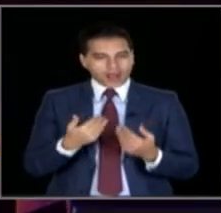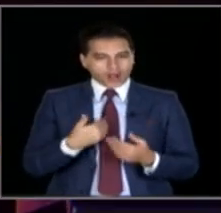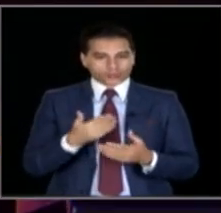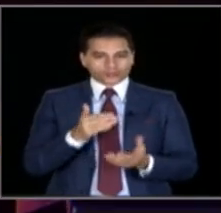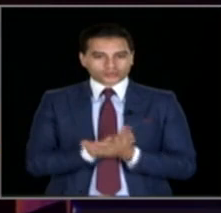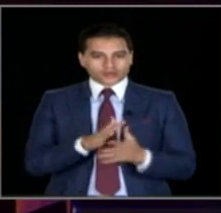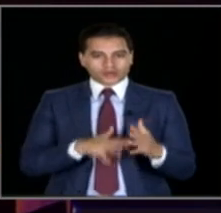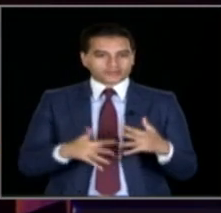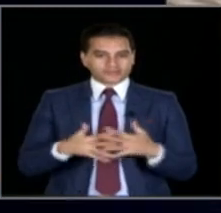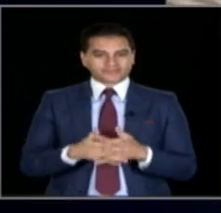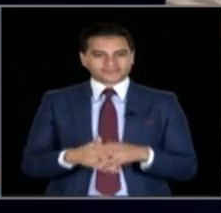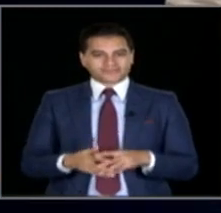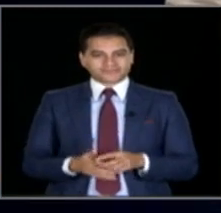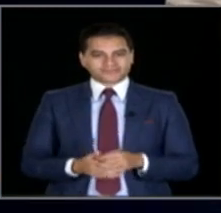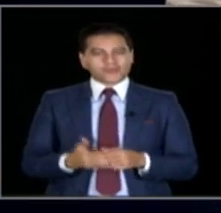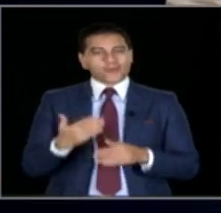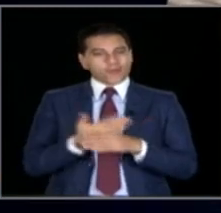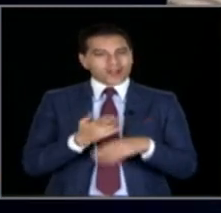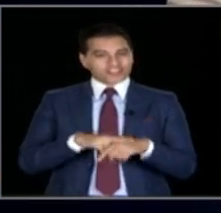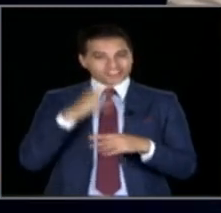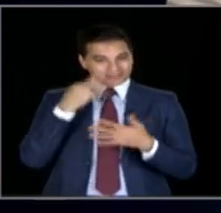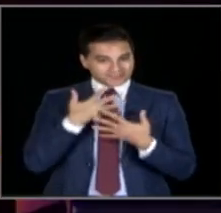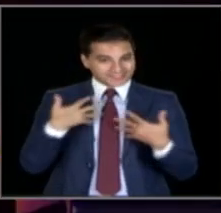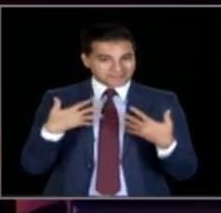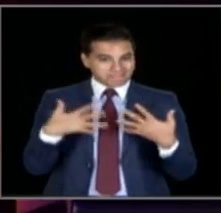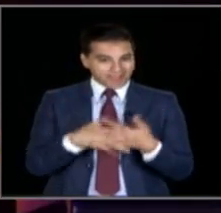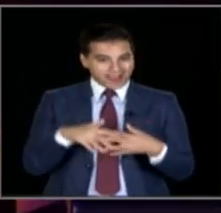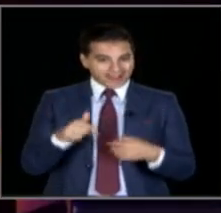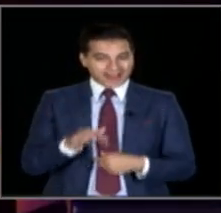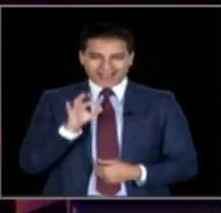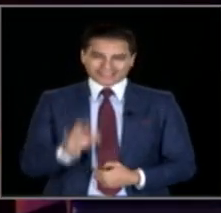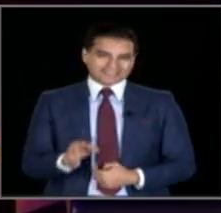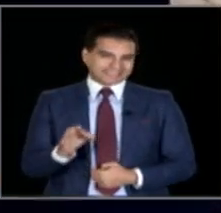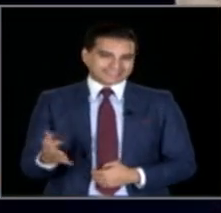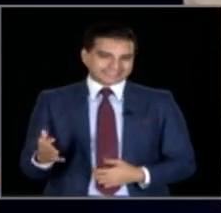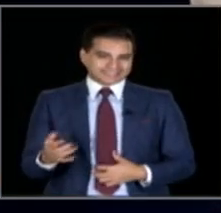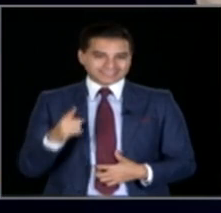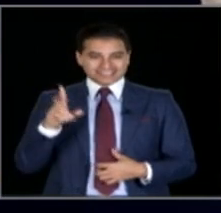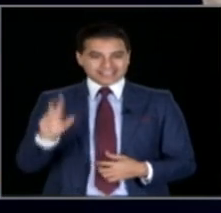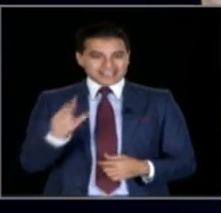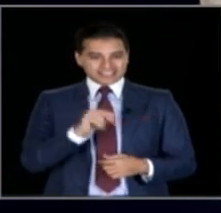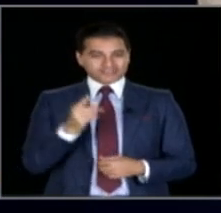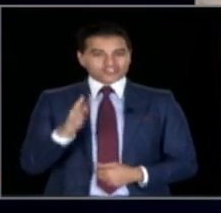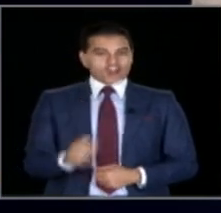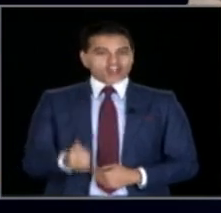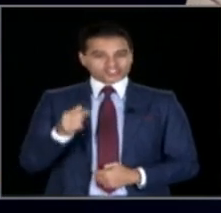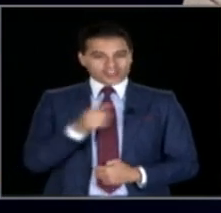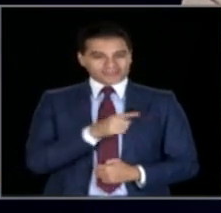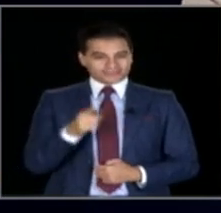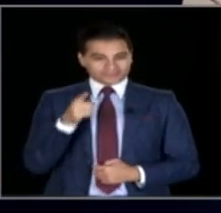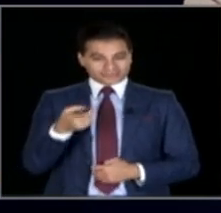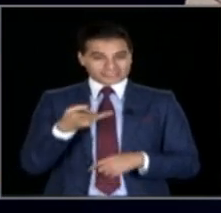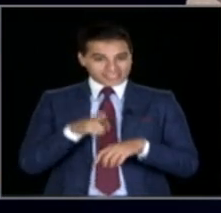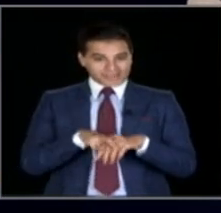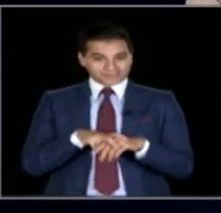وأصحابي وكلهم معايا. وعشان تستمتعي معنا بالتجربة؟ أكيد طبعا، أخدت نجونة بها إن شاء الله. زيك زي رشا، أنت